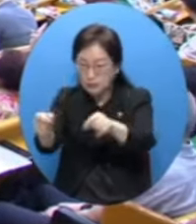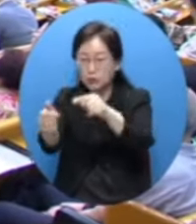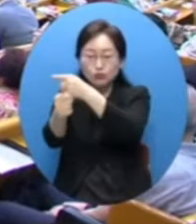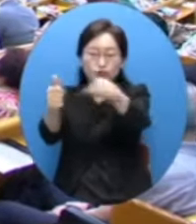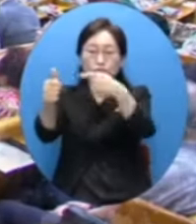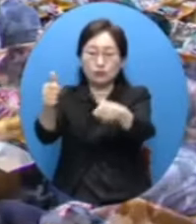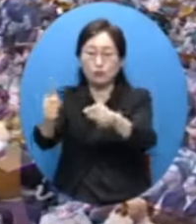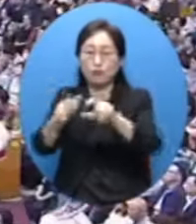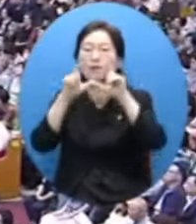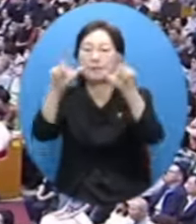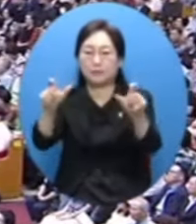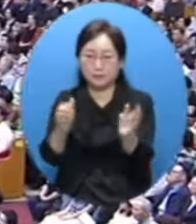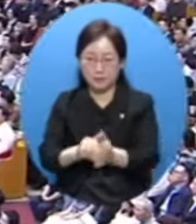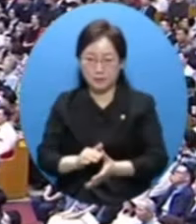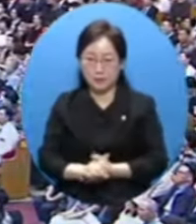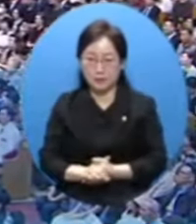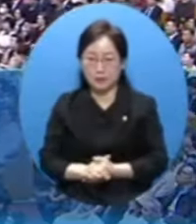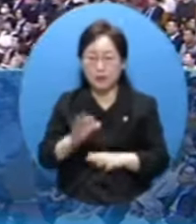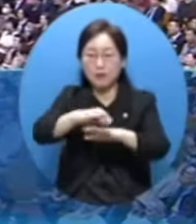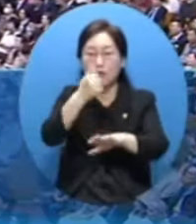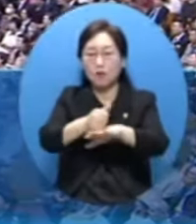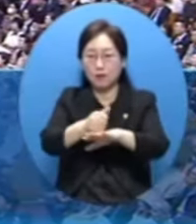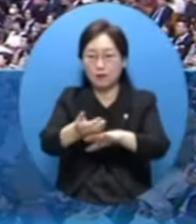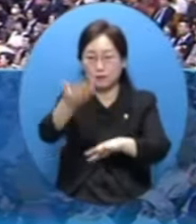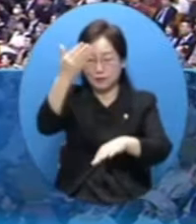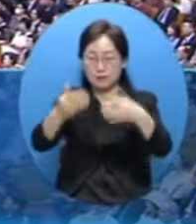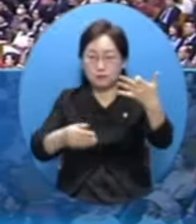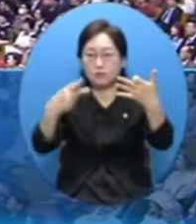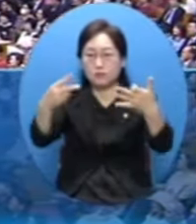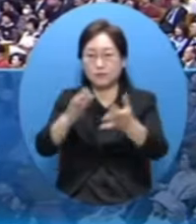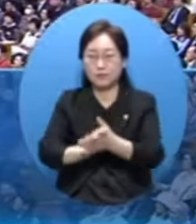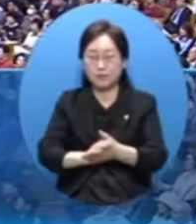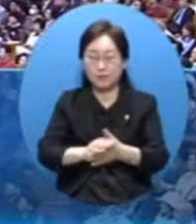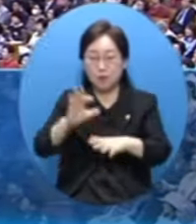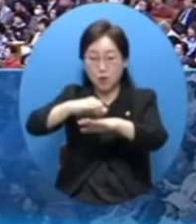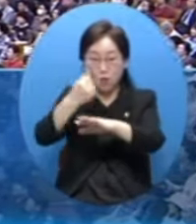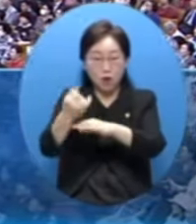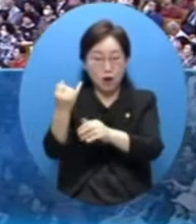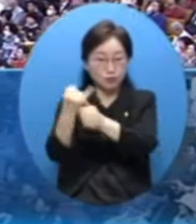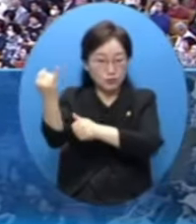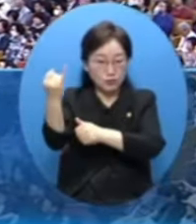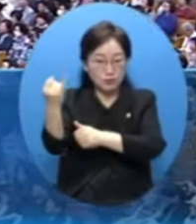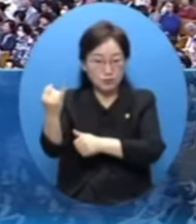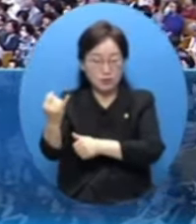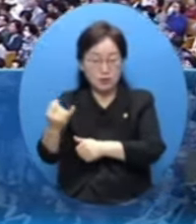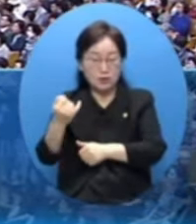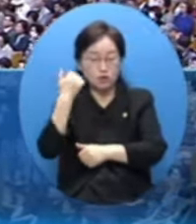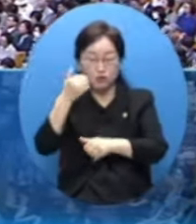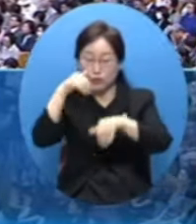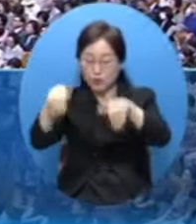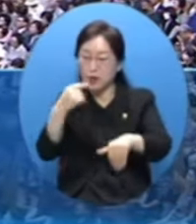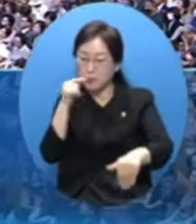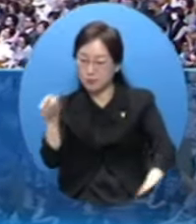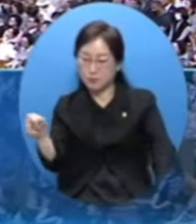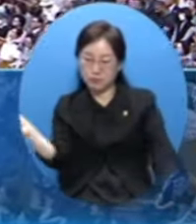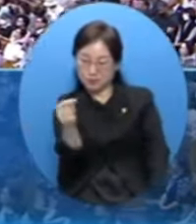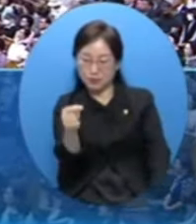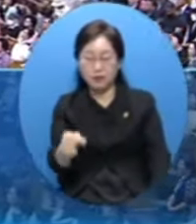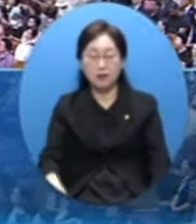보냅니다. 열왕기상 19장 2절입니다 이세벨이 사신을 엘리야에게 보내어 이르되 내가